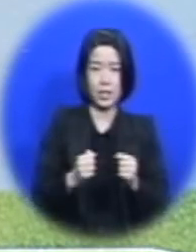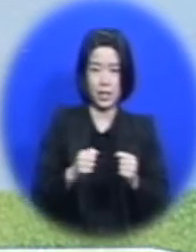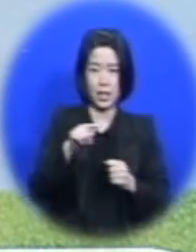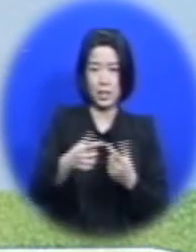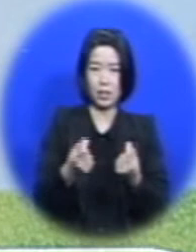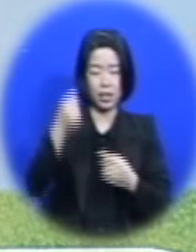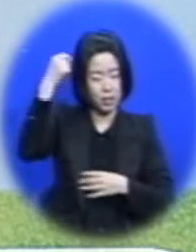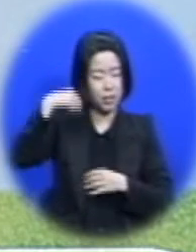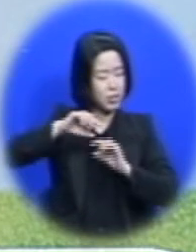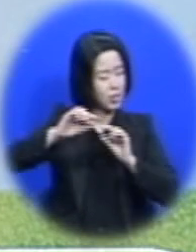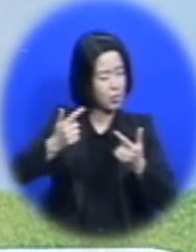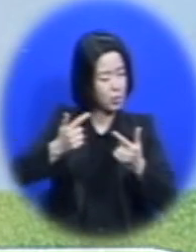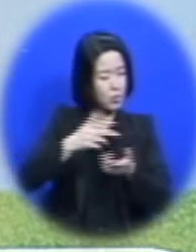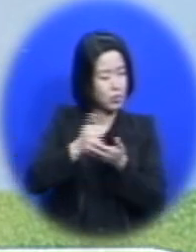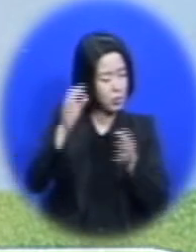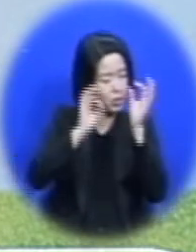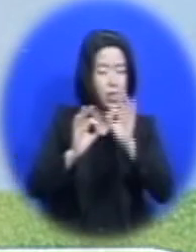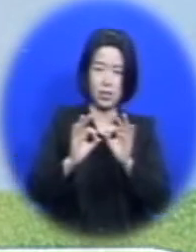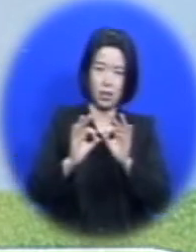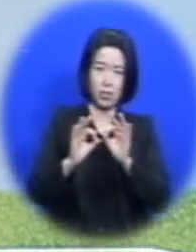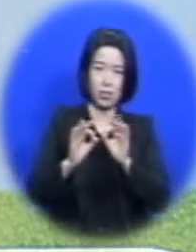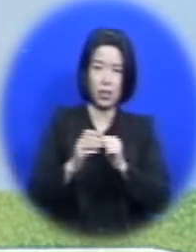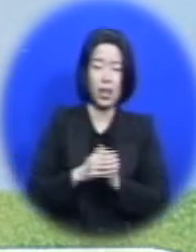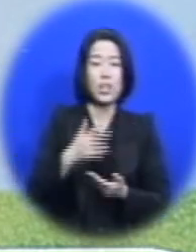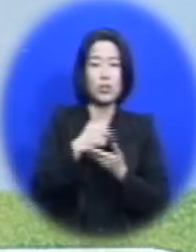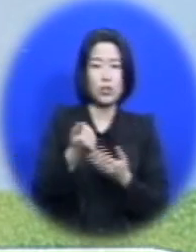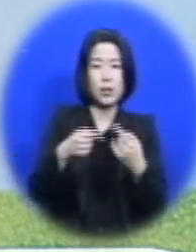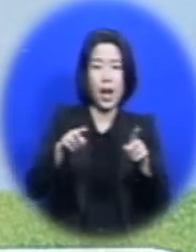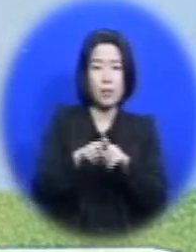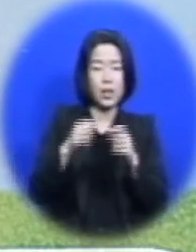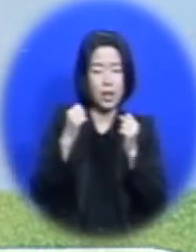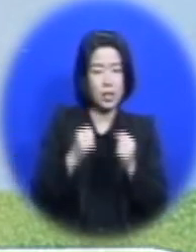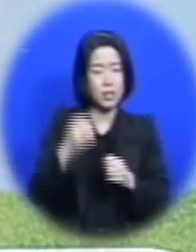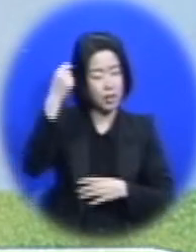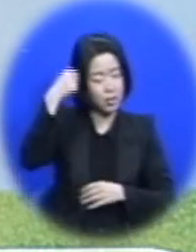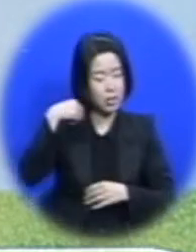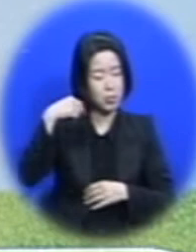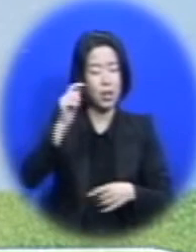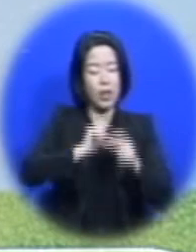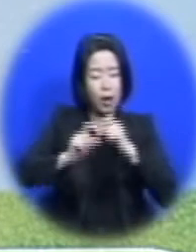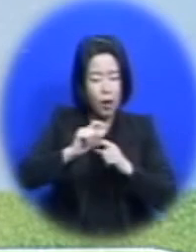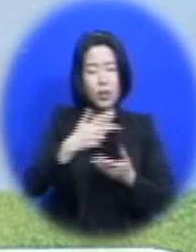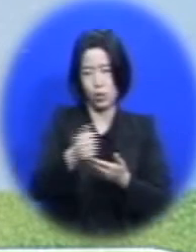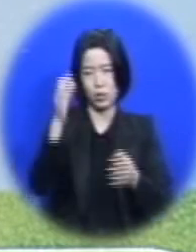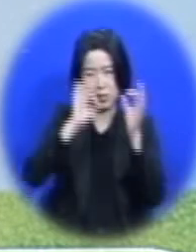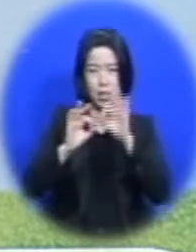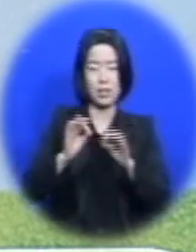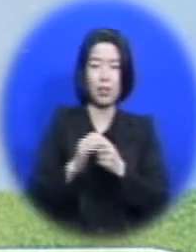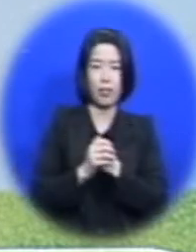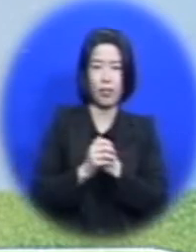느껴지지 않으면 주님을 찾아요 주님의 함께 계신게 느껴지면 더 주님을 찾아요